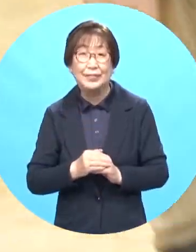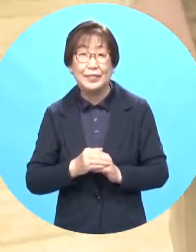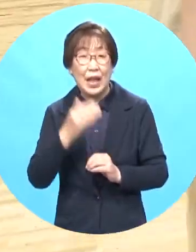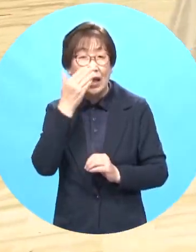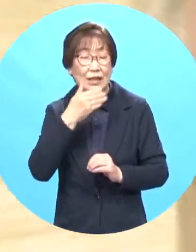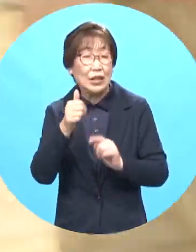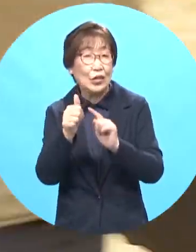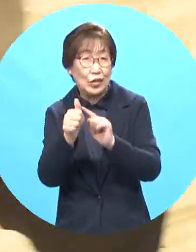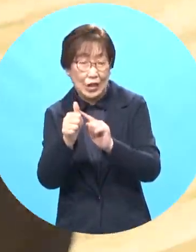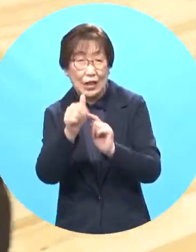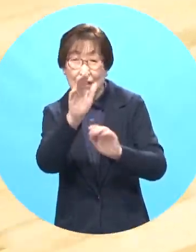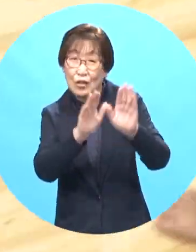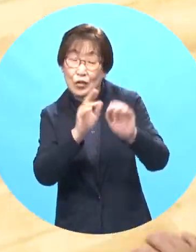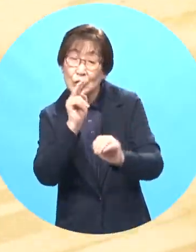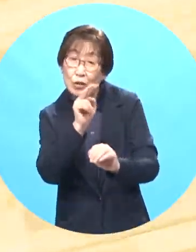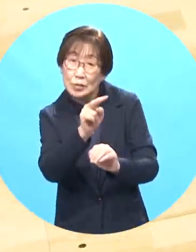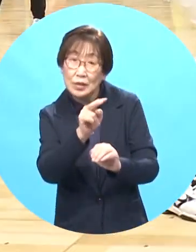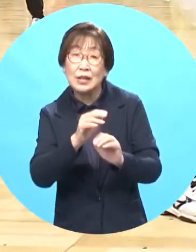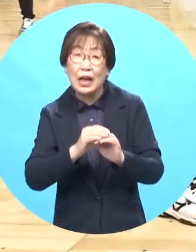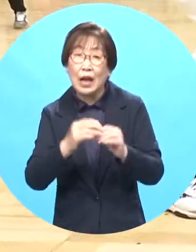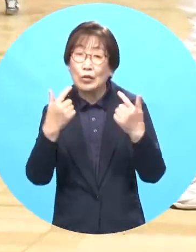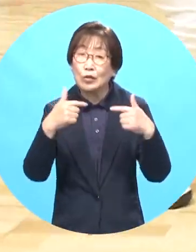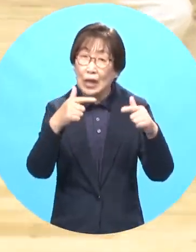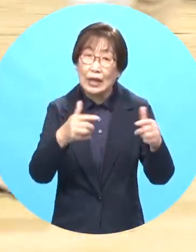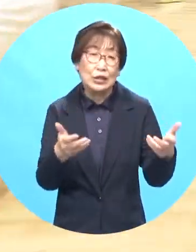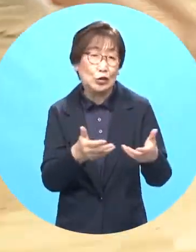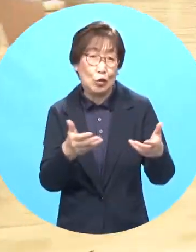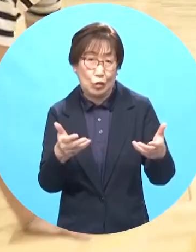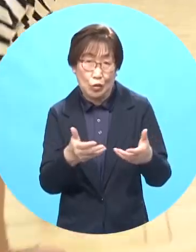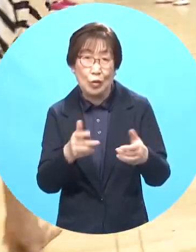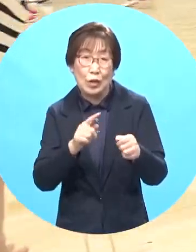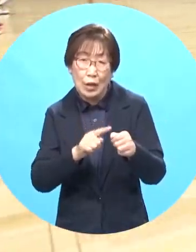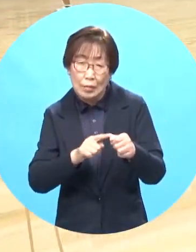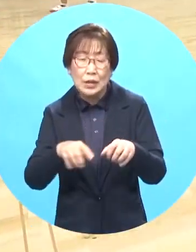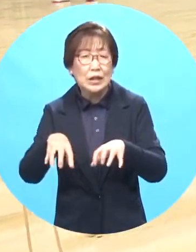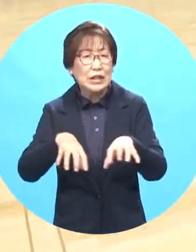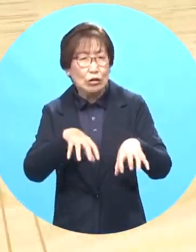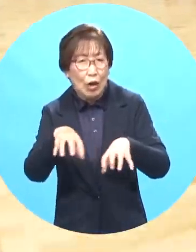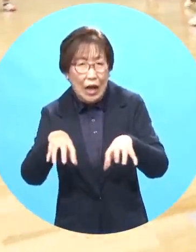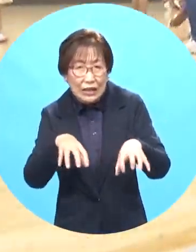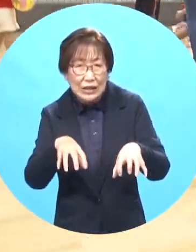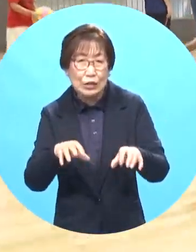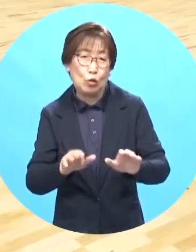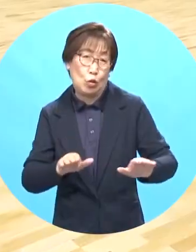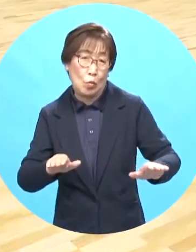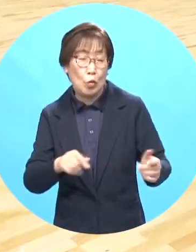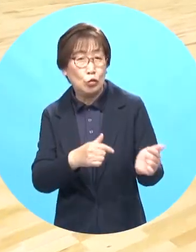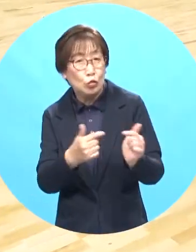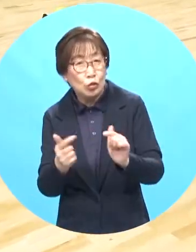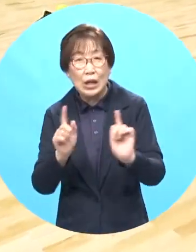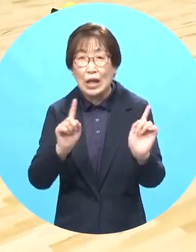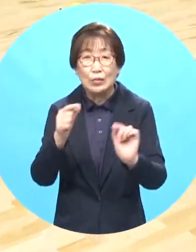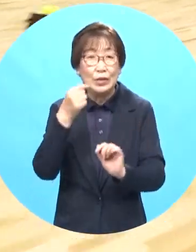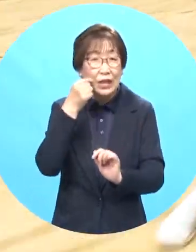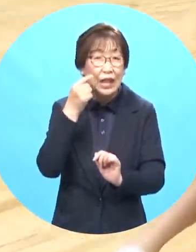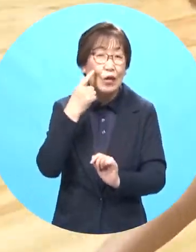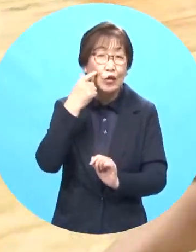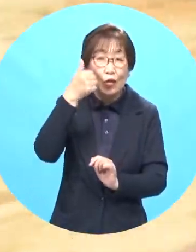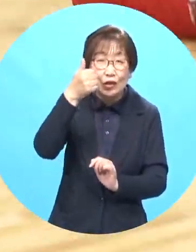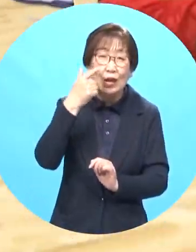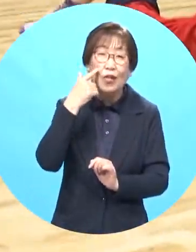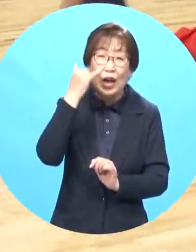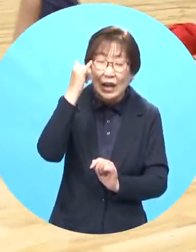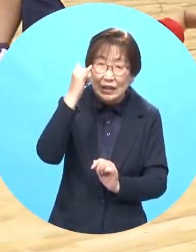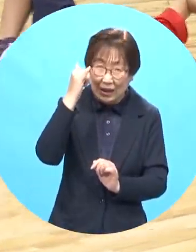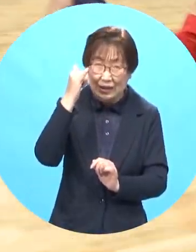佐藤さんが見守る中、普段は仕事などで忙しく子どもとゆっくり遊ぶことができないお父さんやお母さんも一緒に